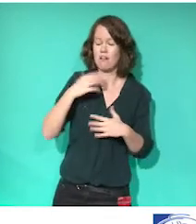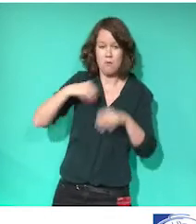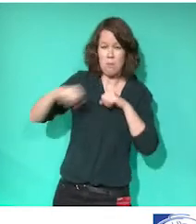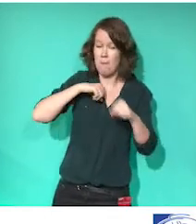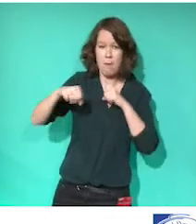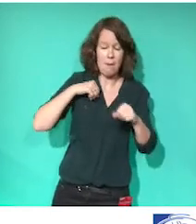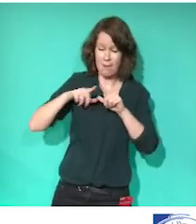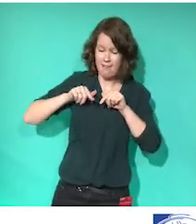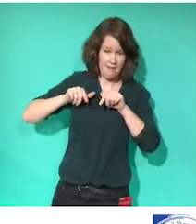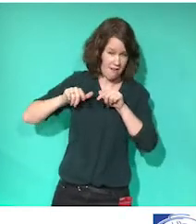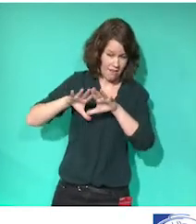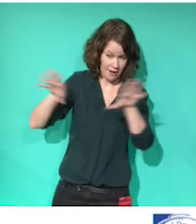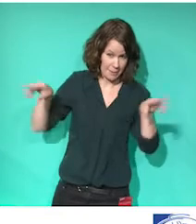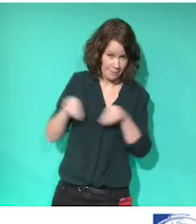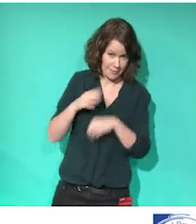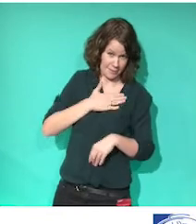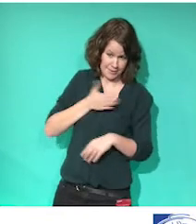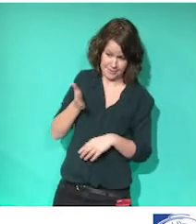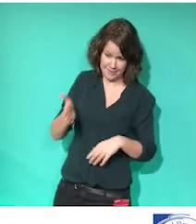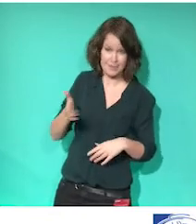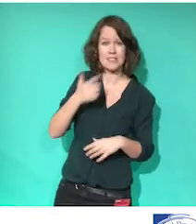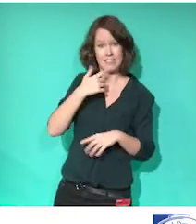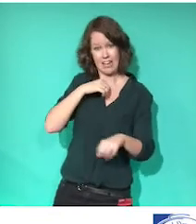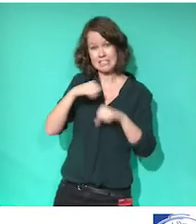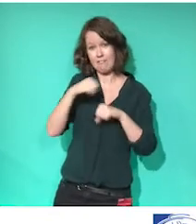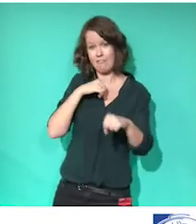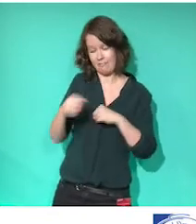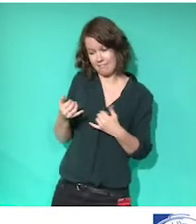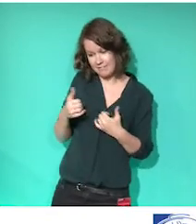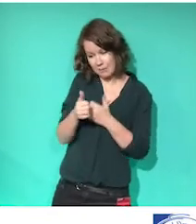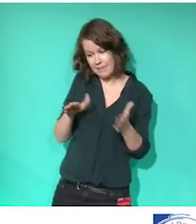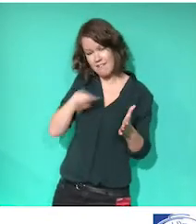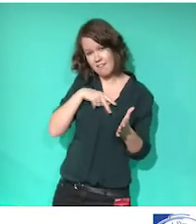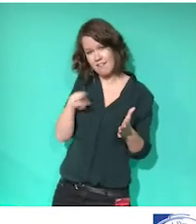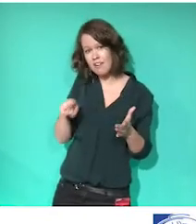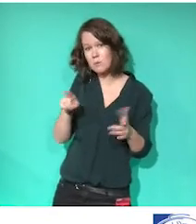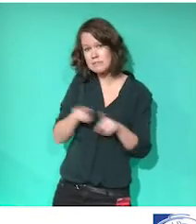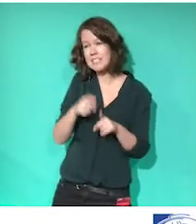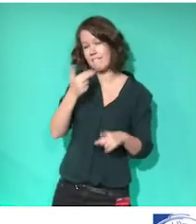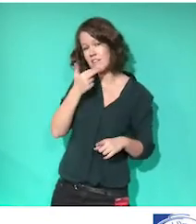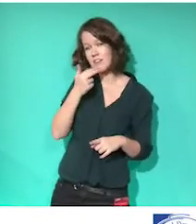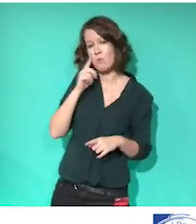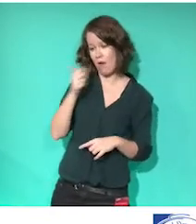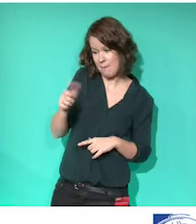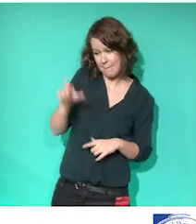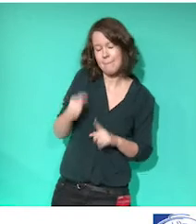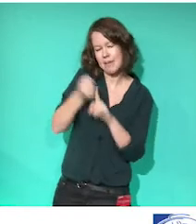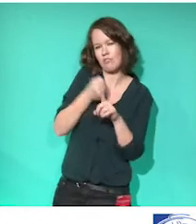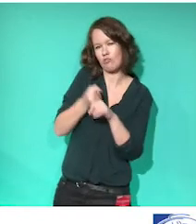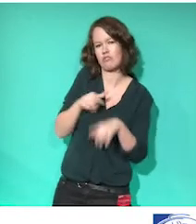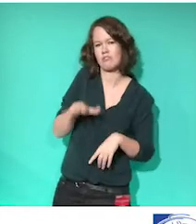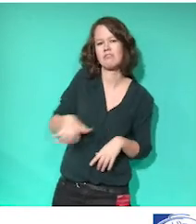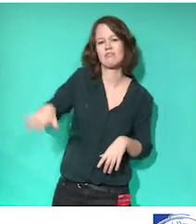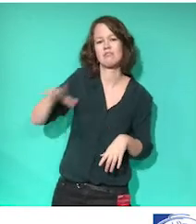cessé d'être présentes, et si elles ont pu être aussi actives, aussi efficaces, c'est parce que ce sont